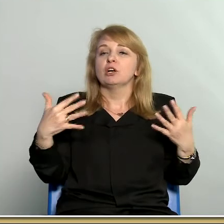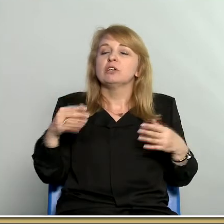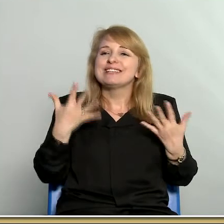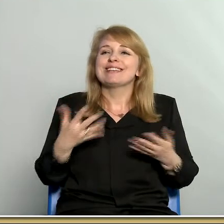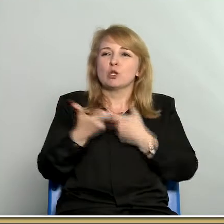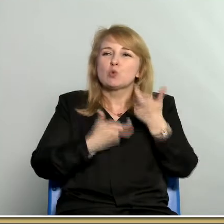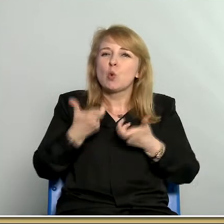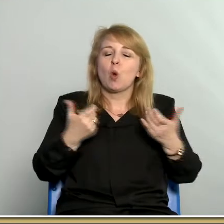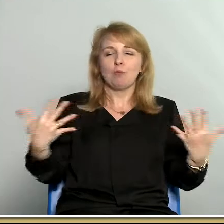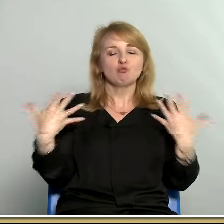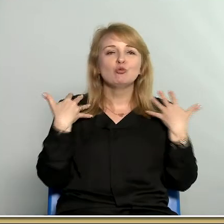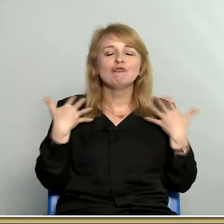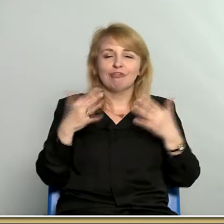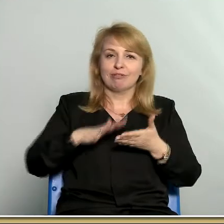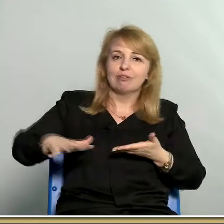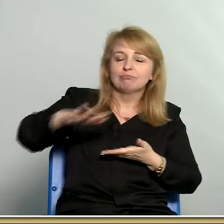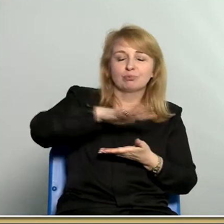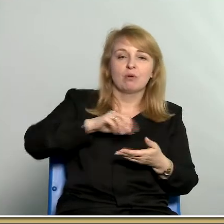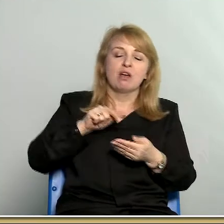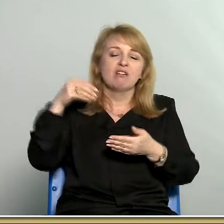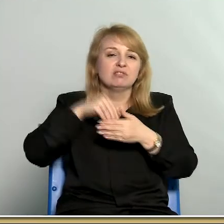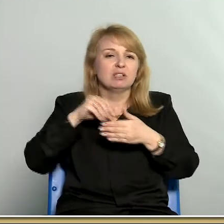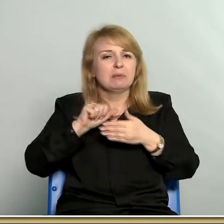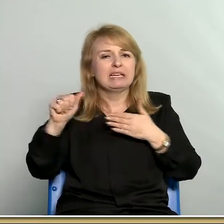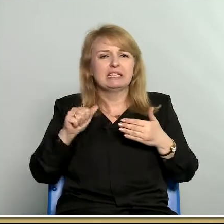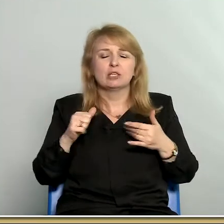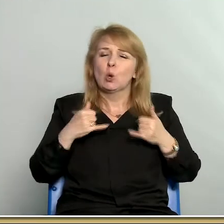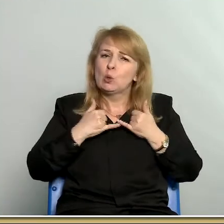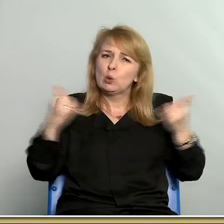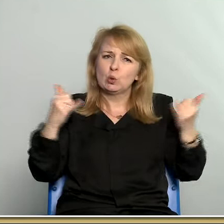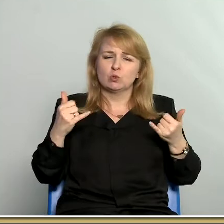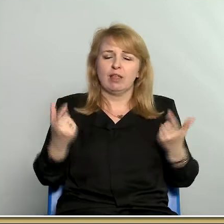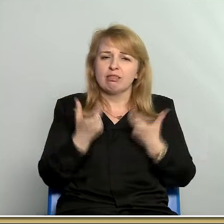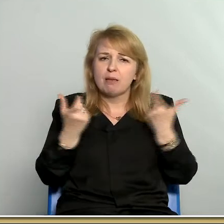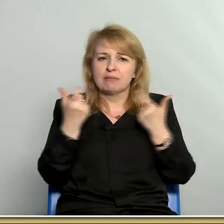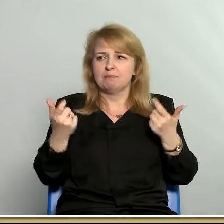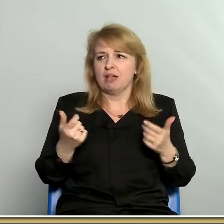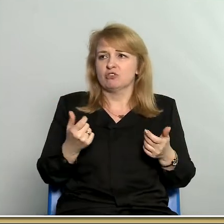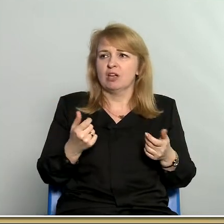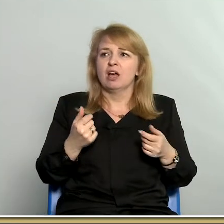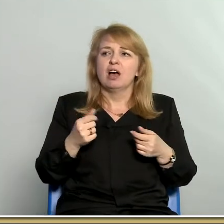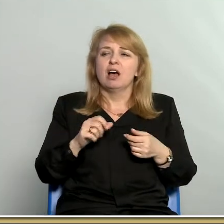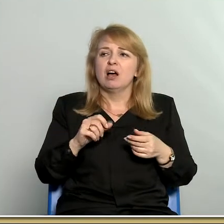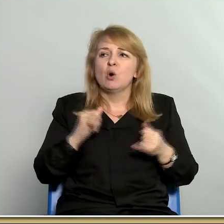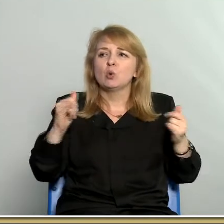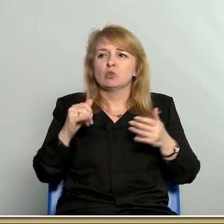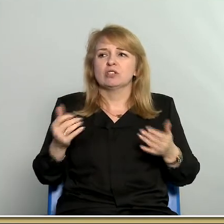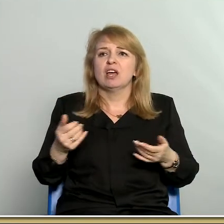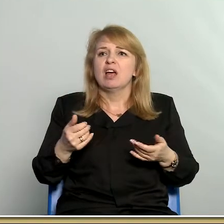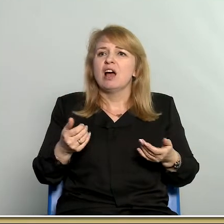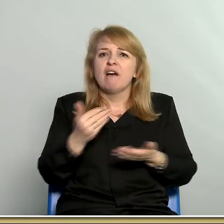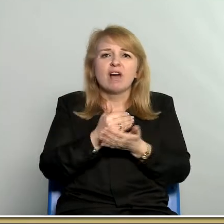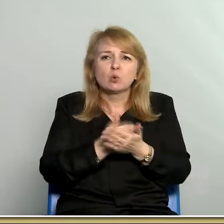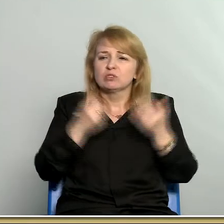tych obszarów, w których mamy nagromadzenie czynników negatywnych, zarówno tych związanych z trendami demograficznymi, jak i